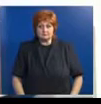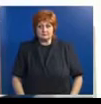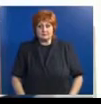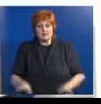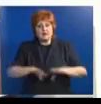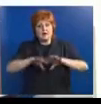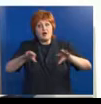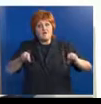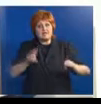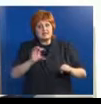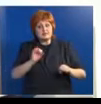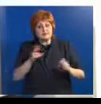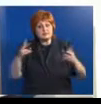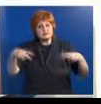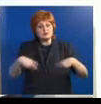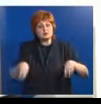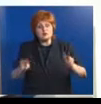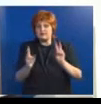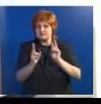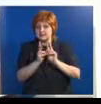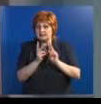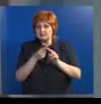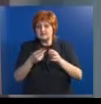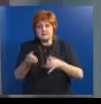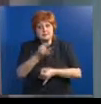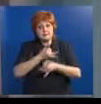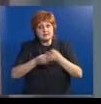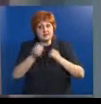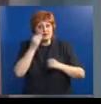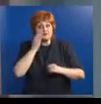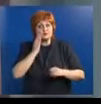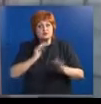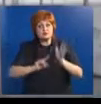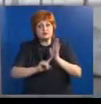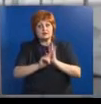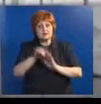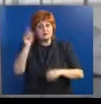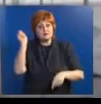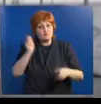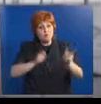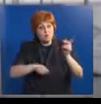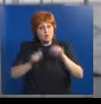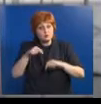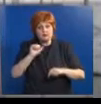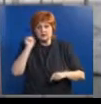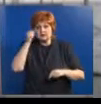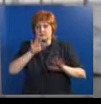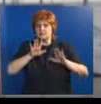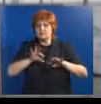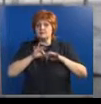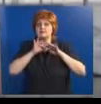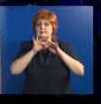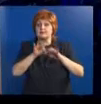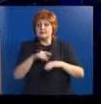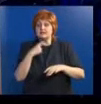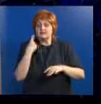Власти и бизнес в очередной раз встретились на площадке для деловых переговоров. В Сочи стартовал 13-й экономический форум. В этом году местом проведения съезда стал один